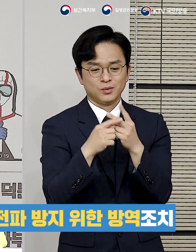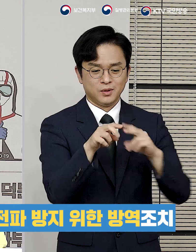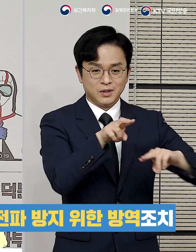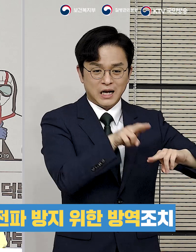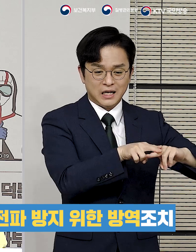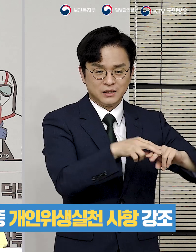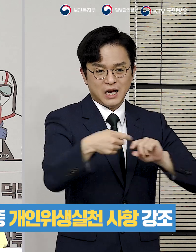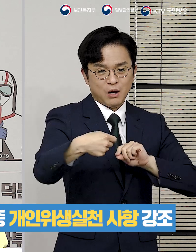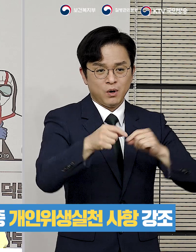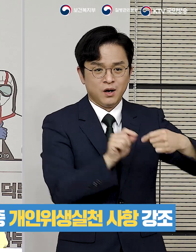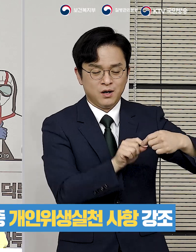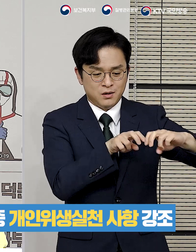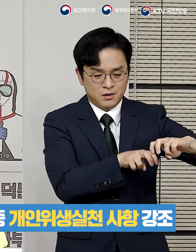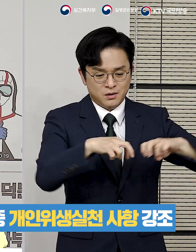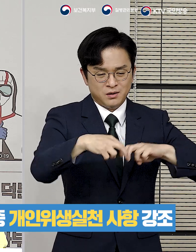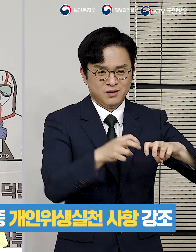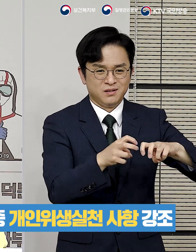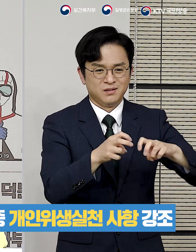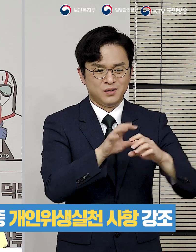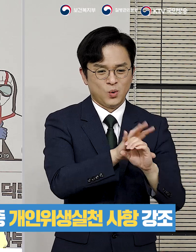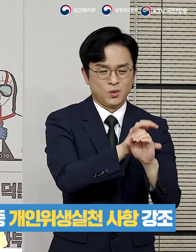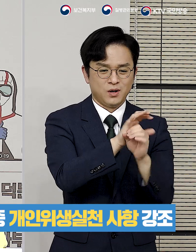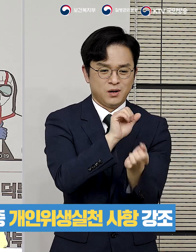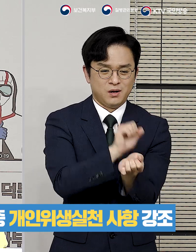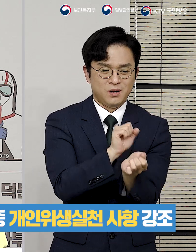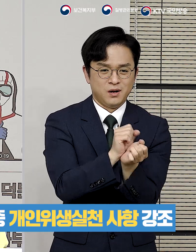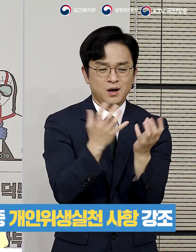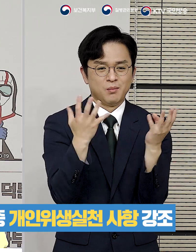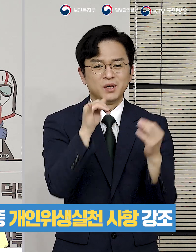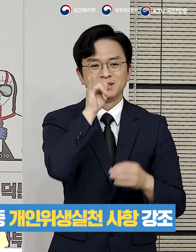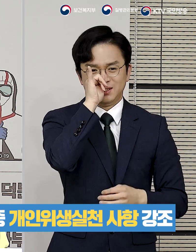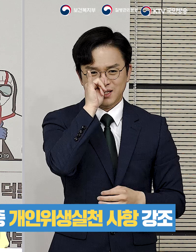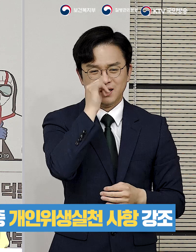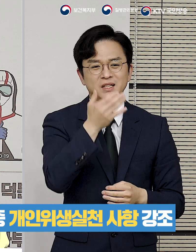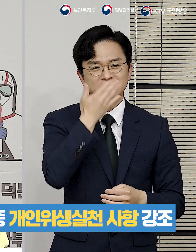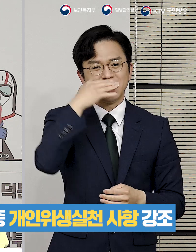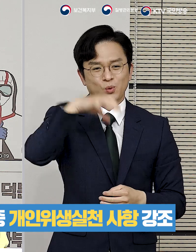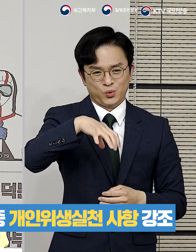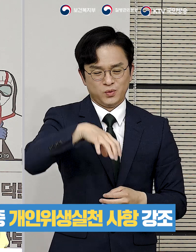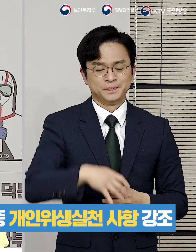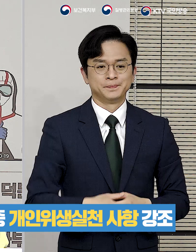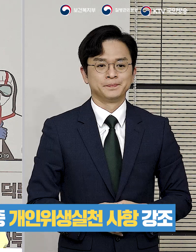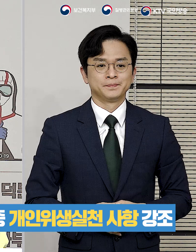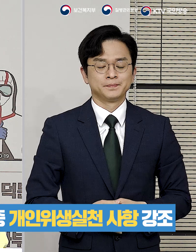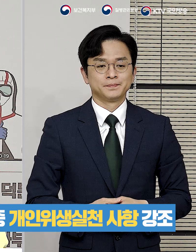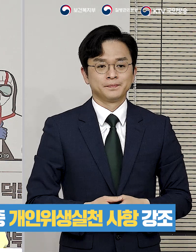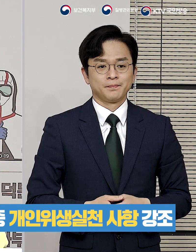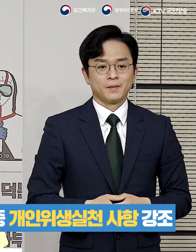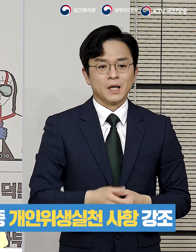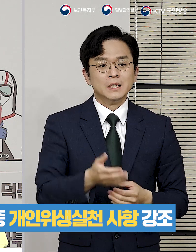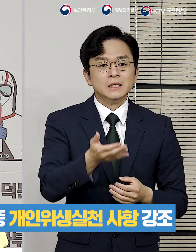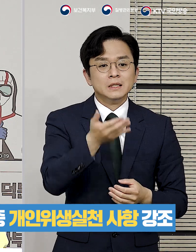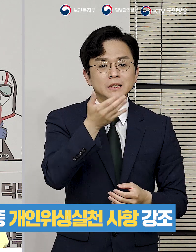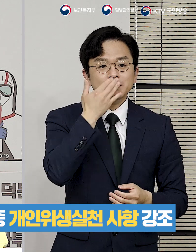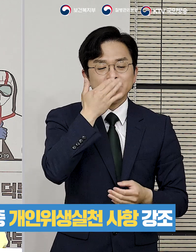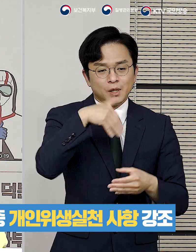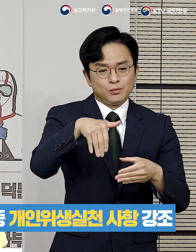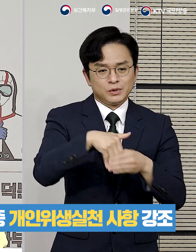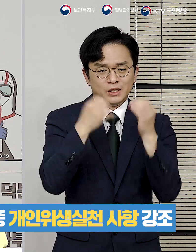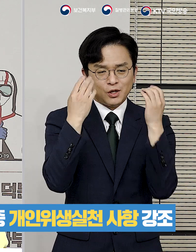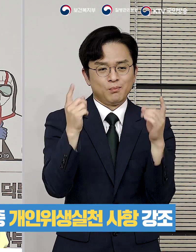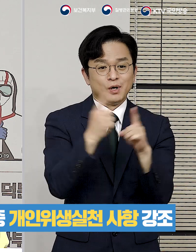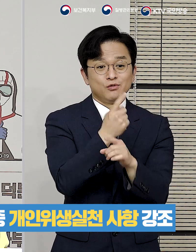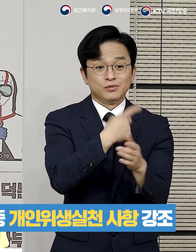종업원과의 밀접 접촉, 밀집한 테이블 배치와 같이 코로나19 위험 요인이 있었습니다.